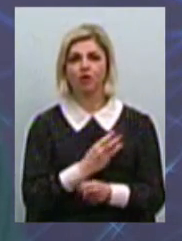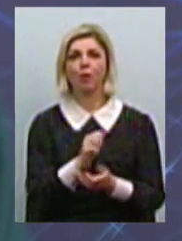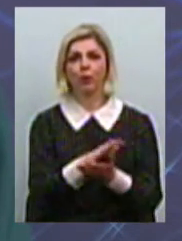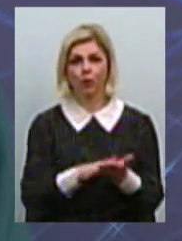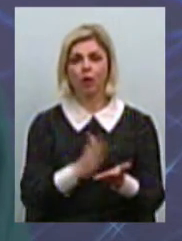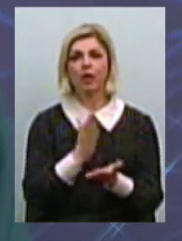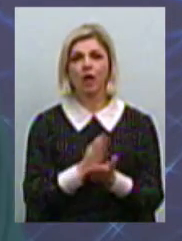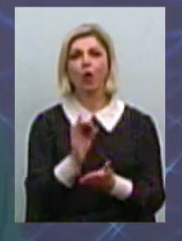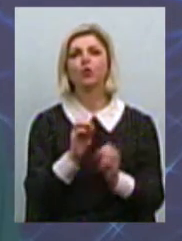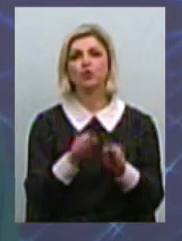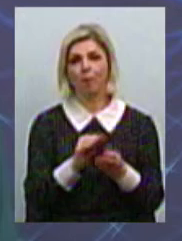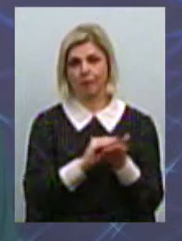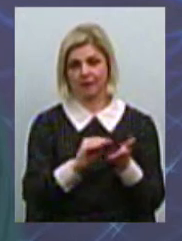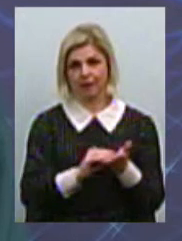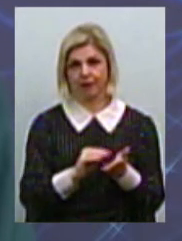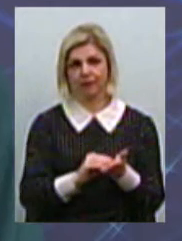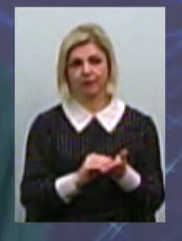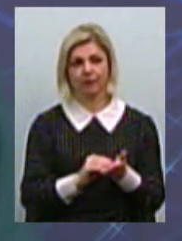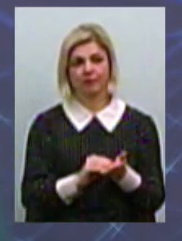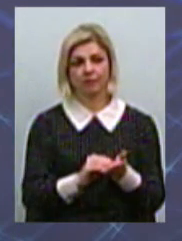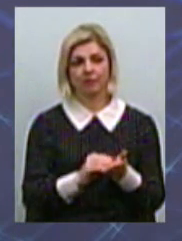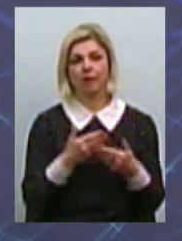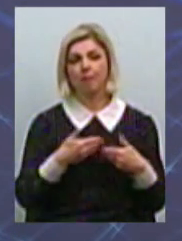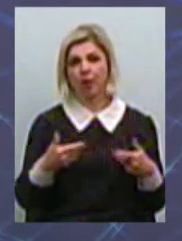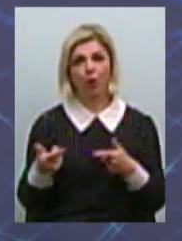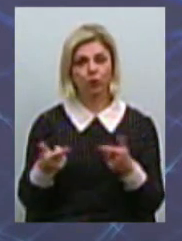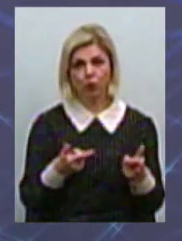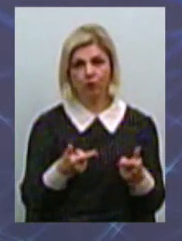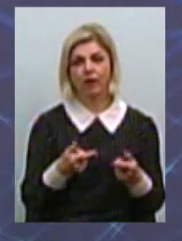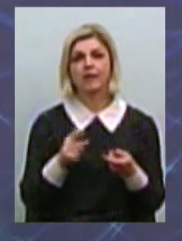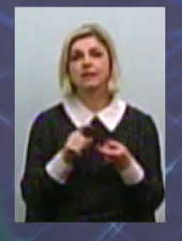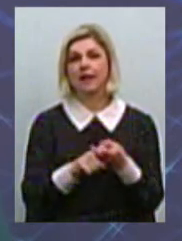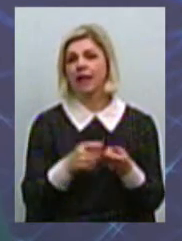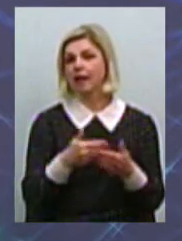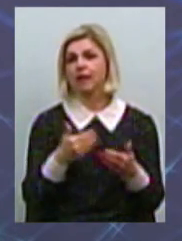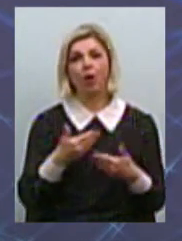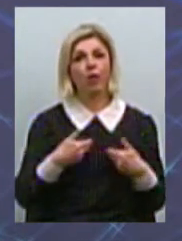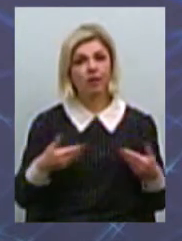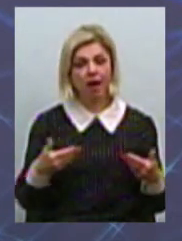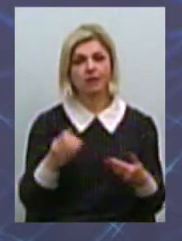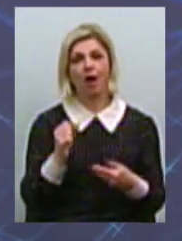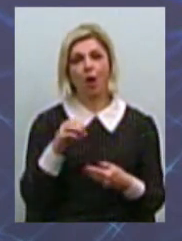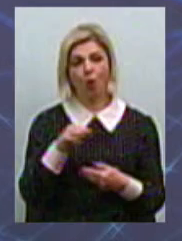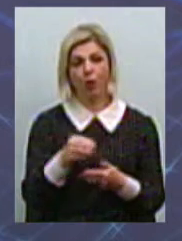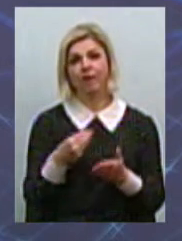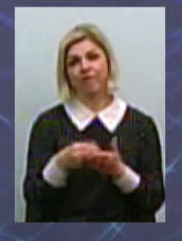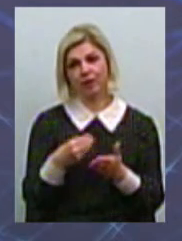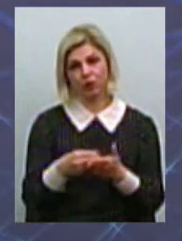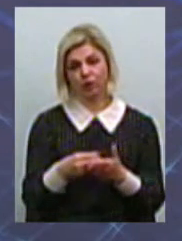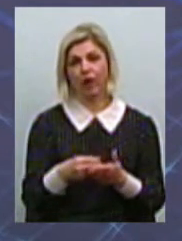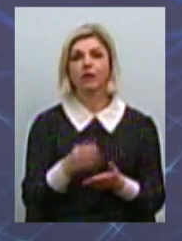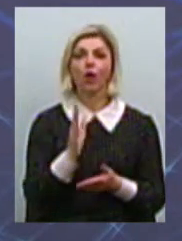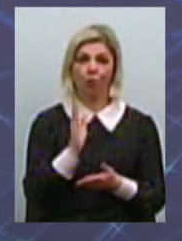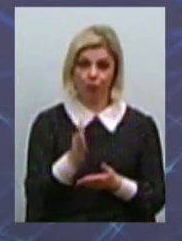писати, про воїнів. Ми готові. Залежить тепер не від нас, а від влади. Буде фінансування,